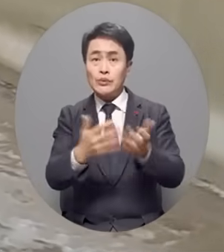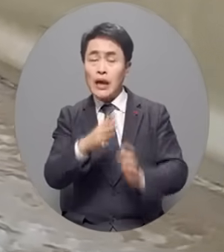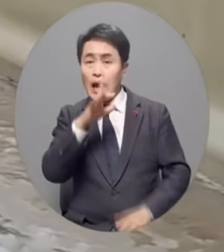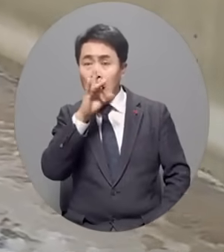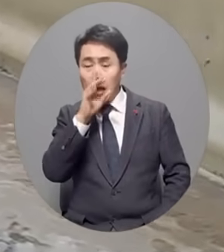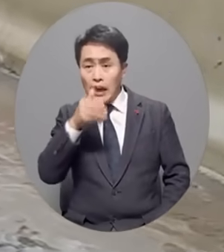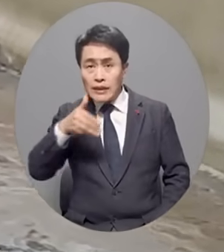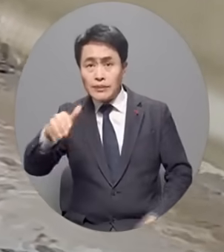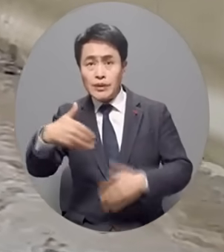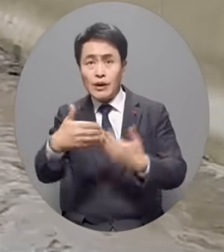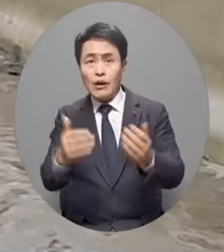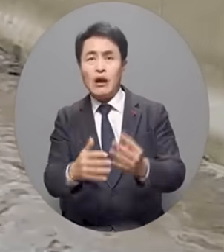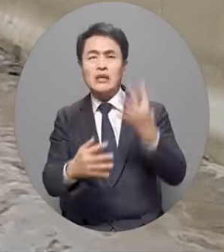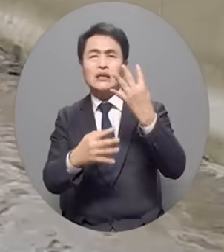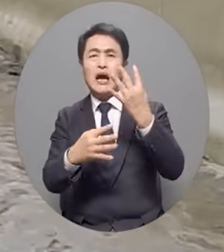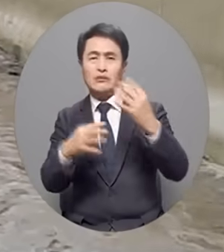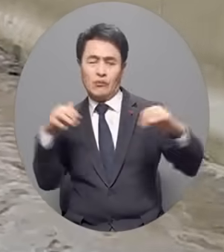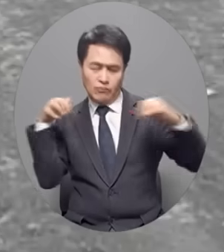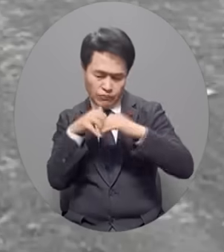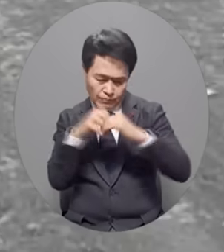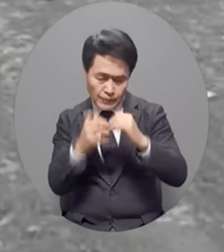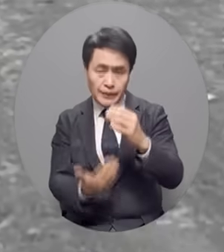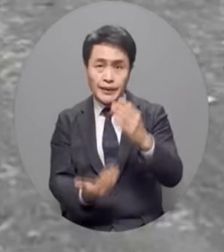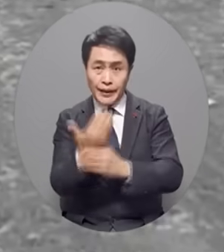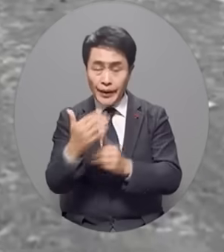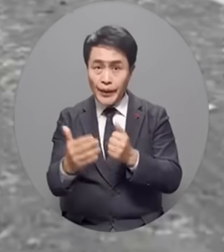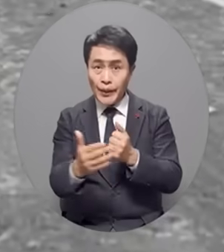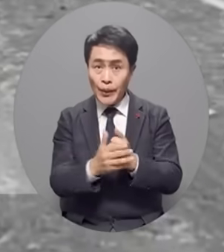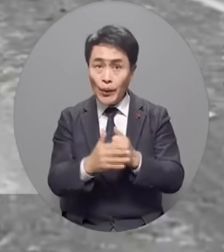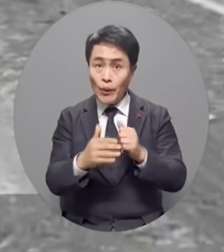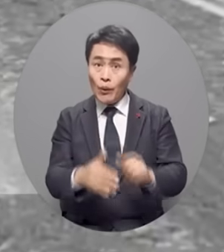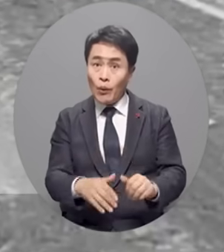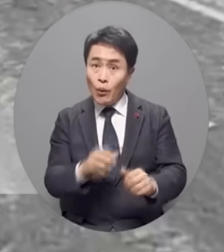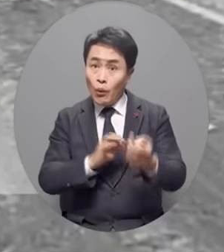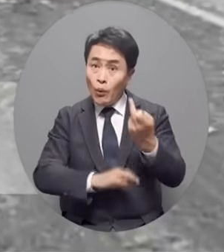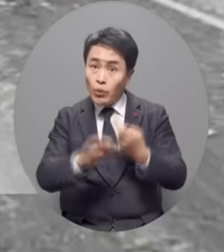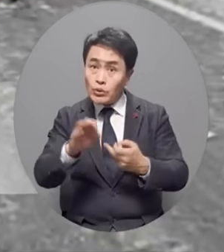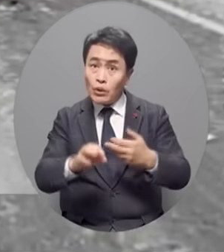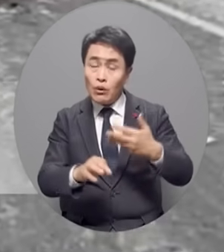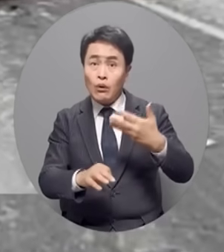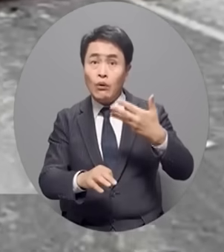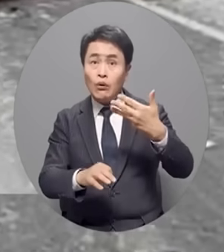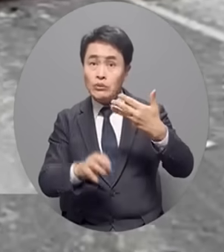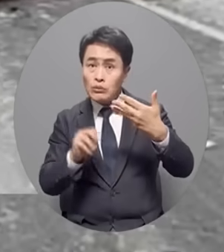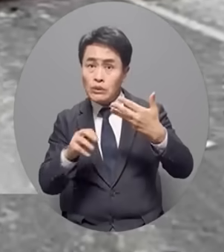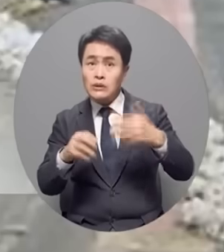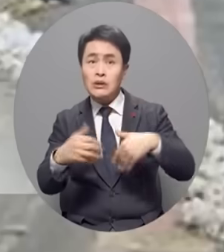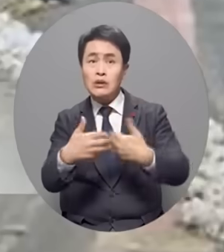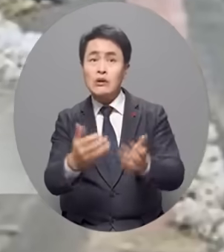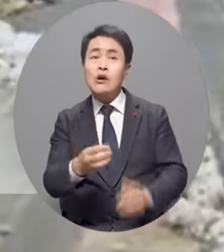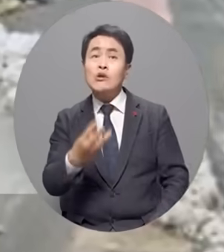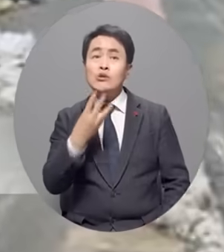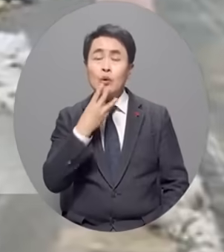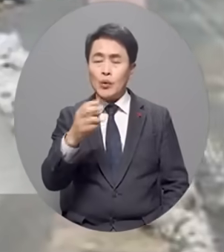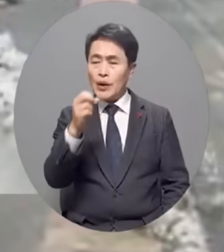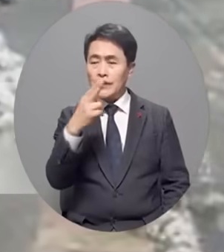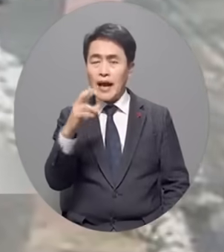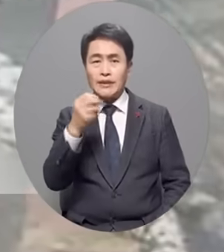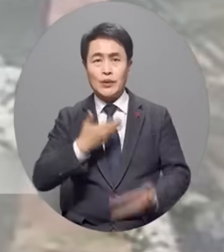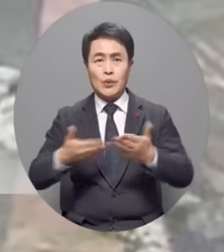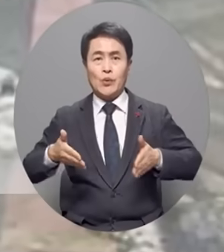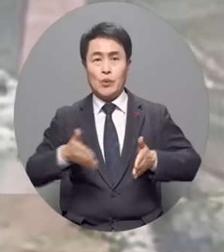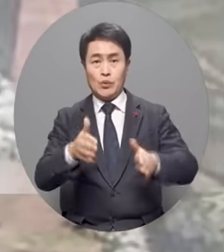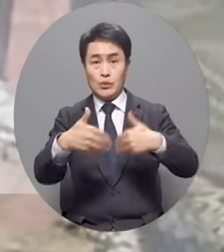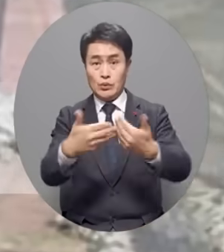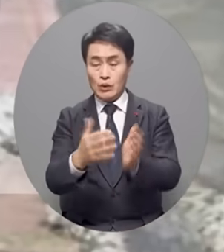방향에서 4중 추돌 사고가 발생했고 오전 8시쯤에는 서울 양양고속도로 양양 방향에서 차량